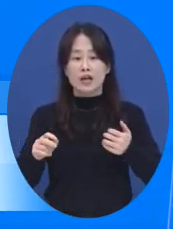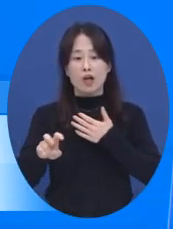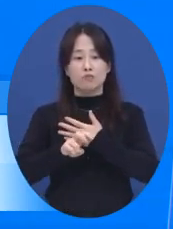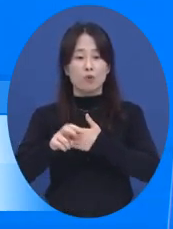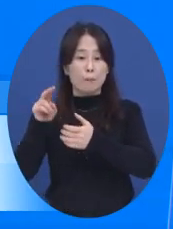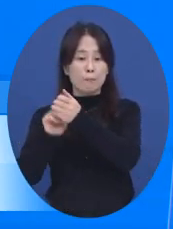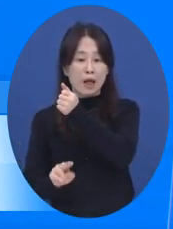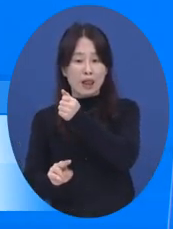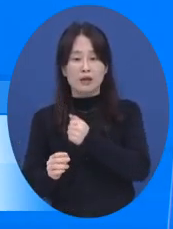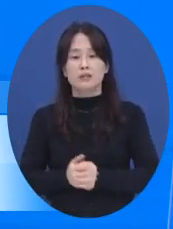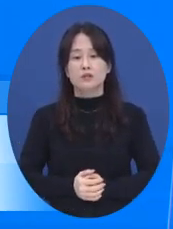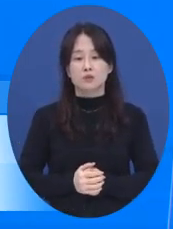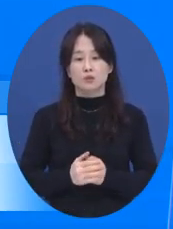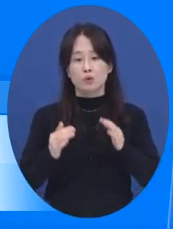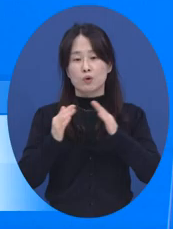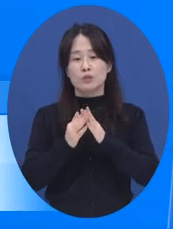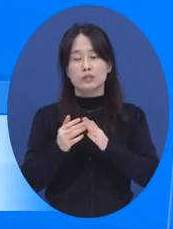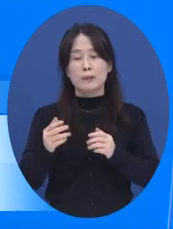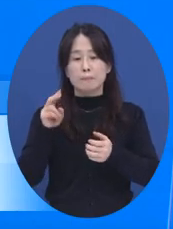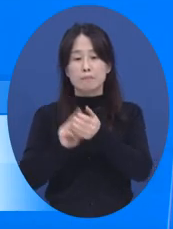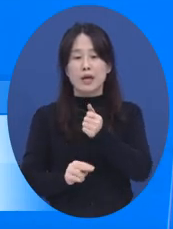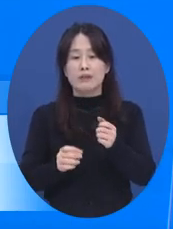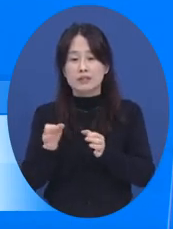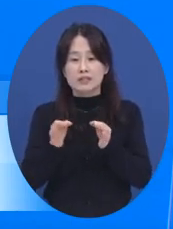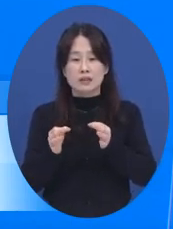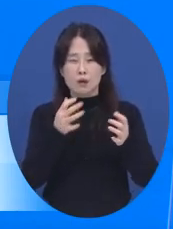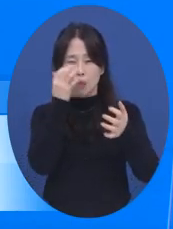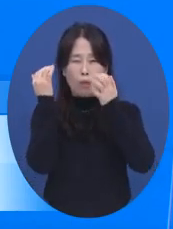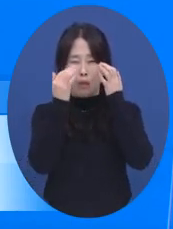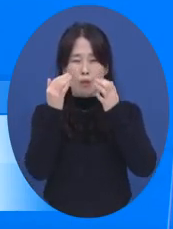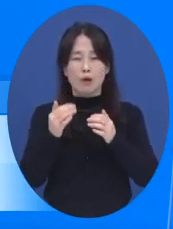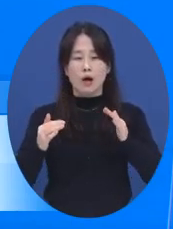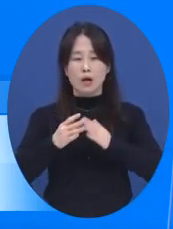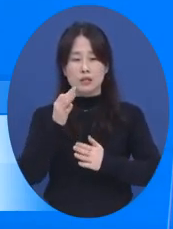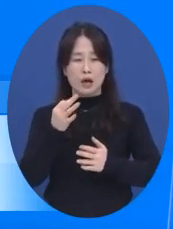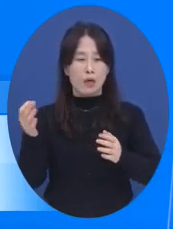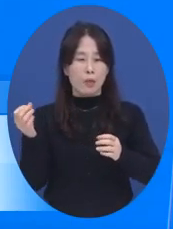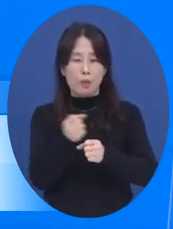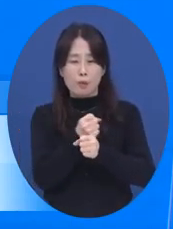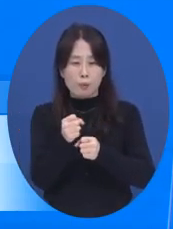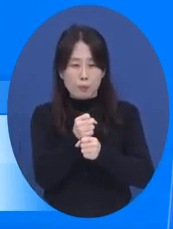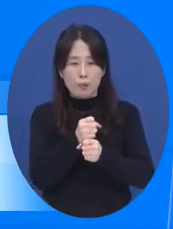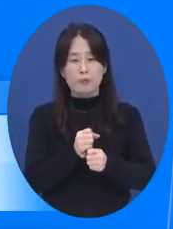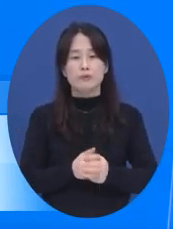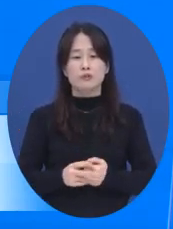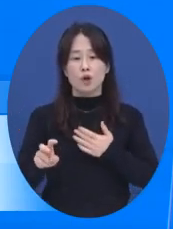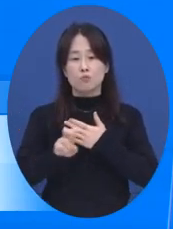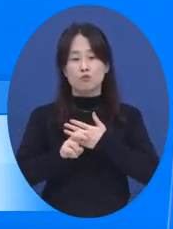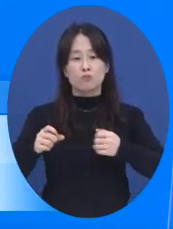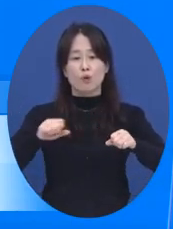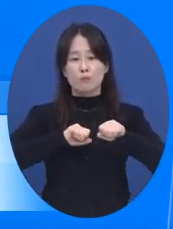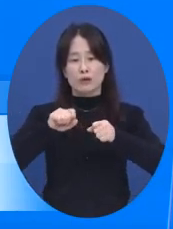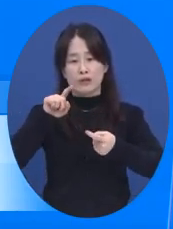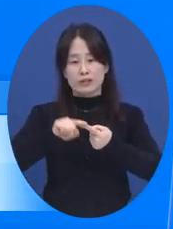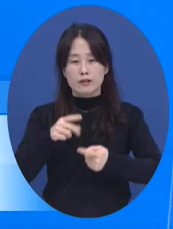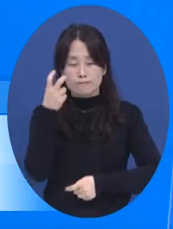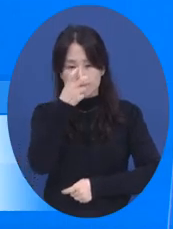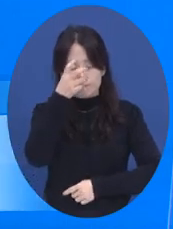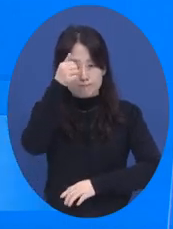불법 전매, 부동산 시장을 교란시킨 집값 단합 등 부동산 불법 행위에 대한